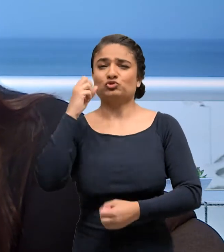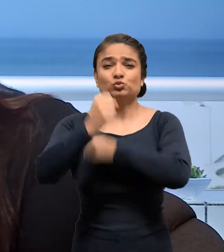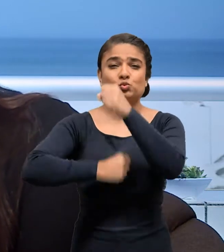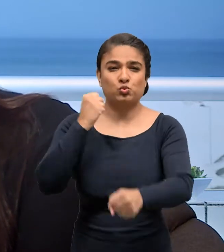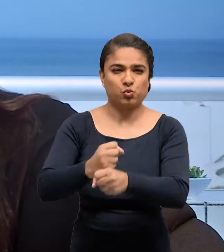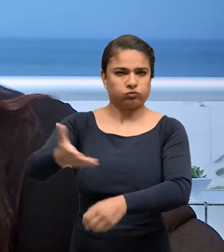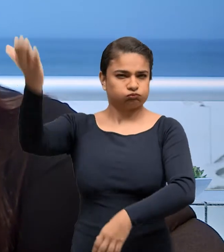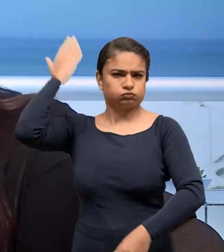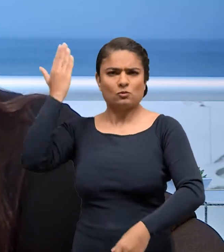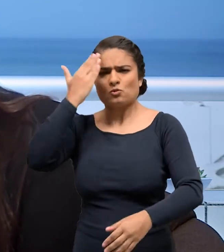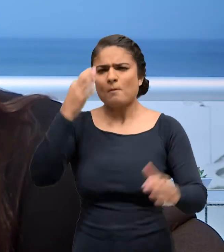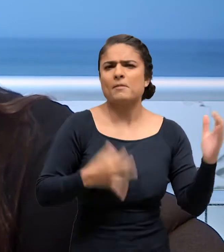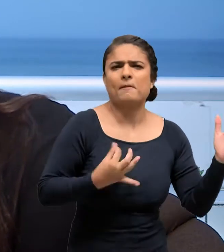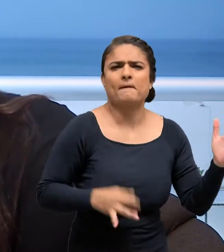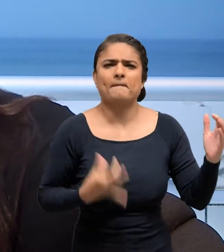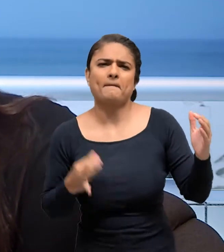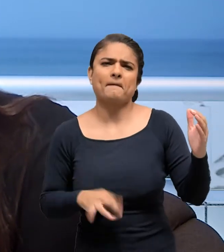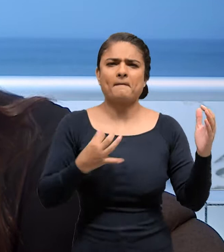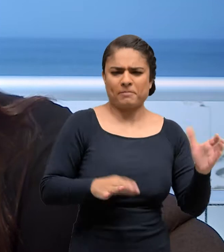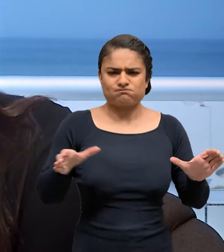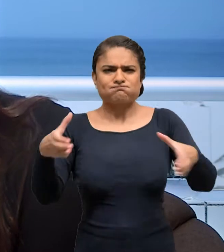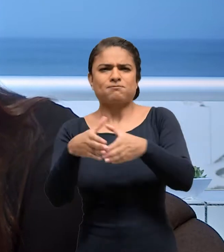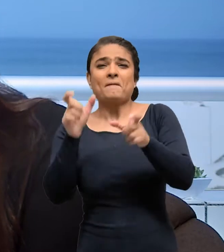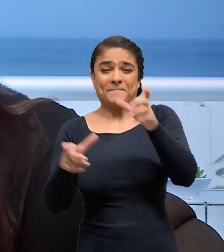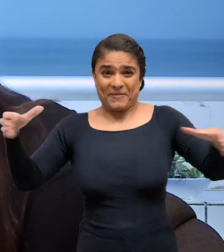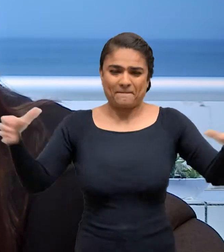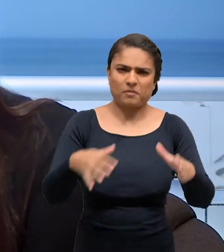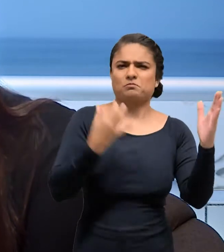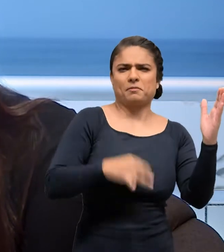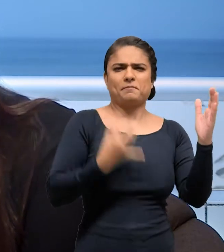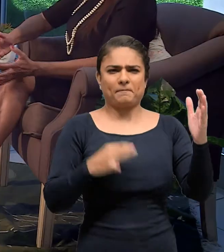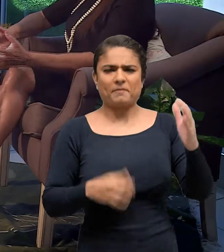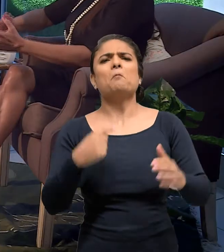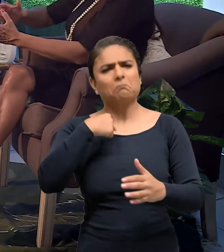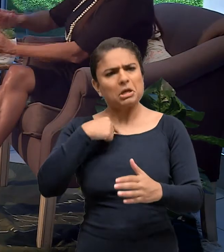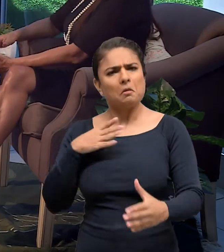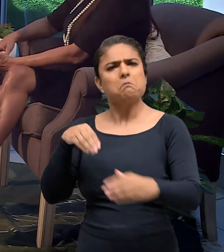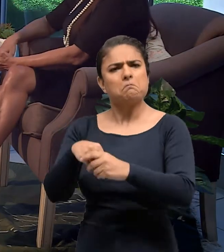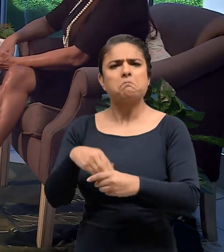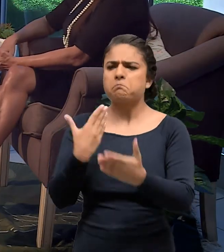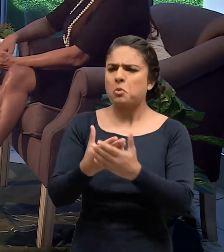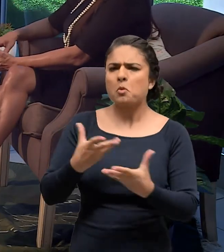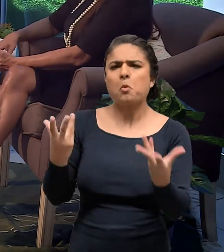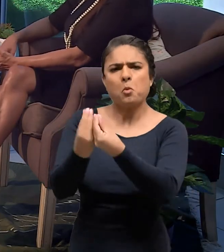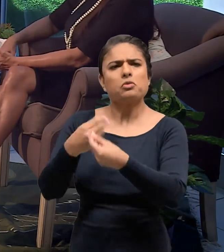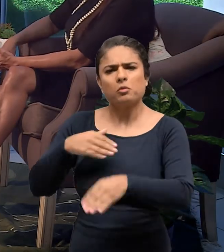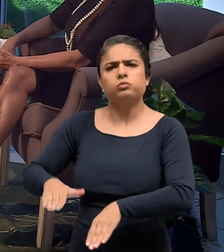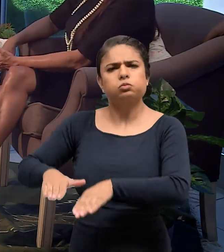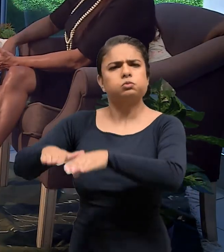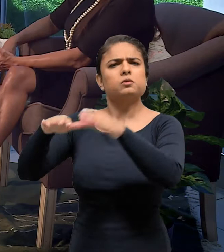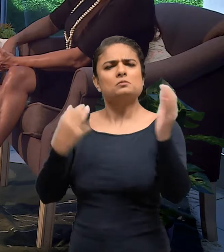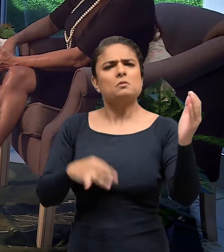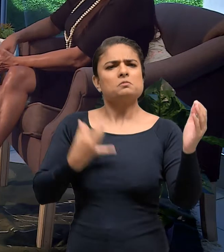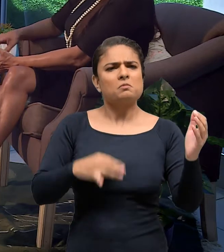the klopse, the minstrel, elkeen kan 'n musiekinstrument bespeel in Wellington. En dan het ek groot geraak met die